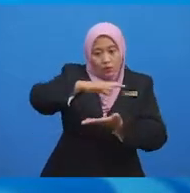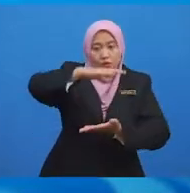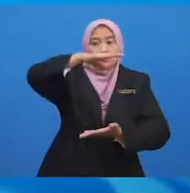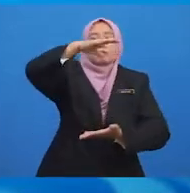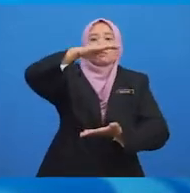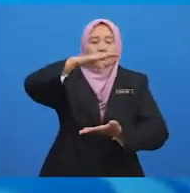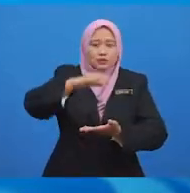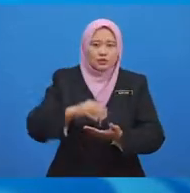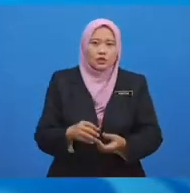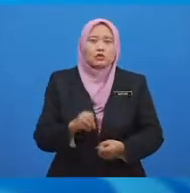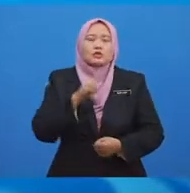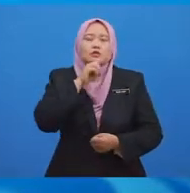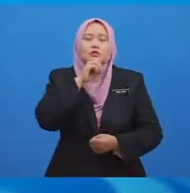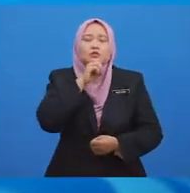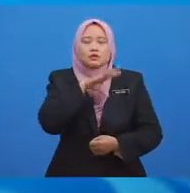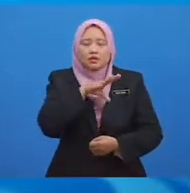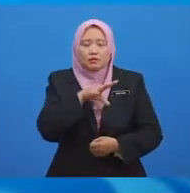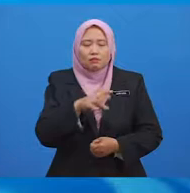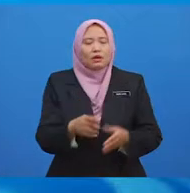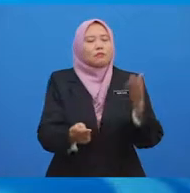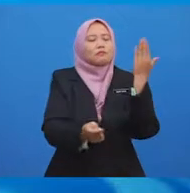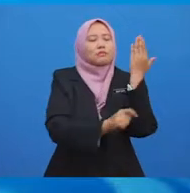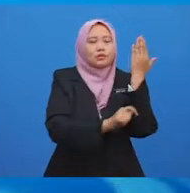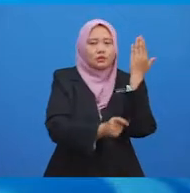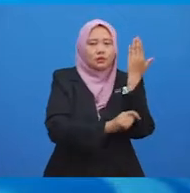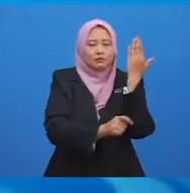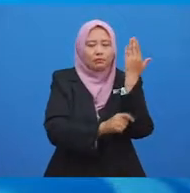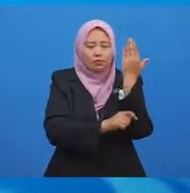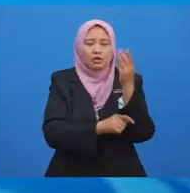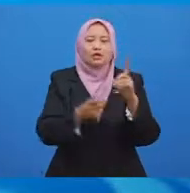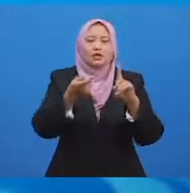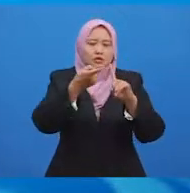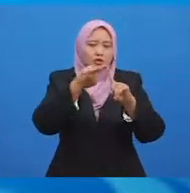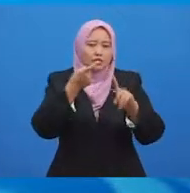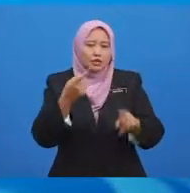sarap semakin bertambah dari hari ke hari.